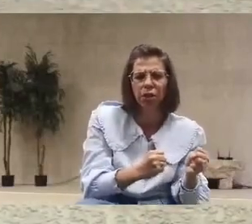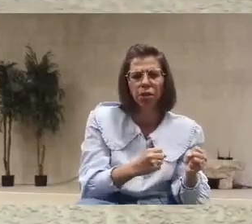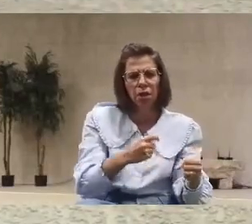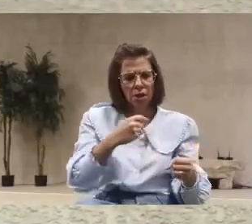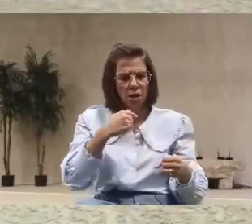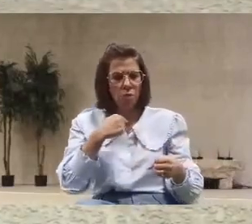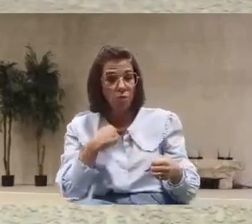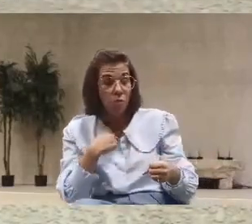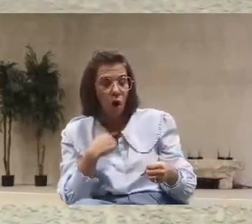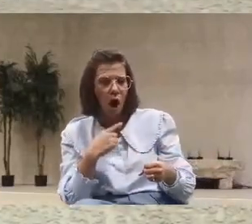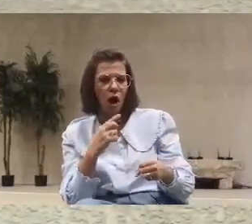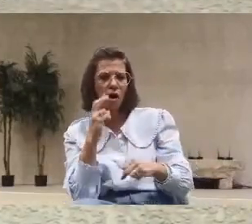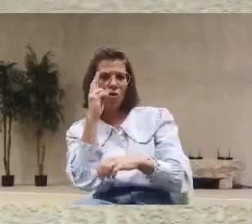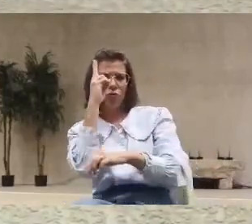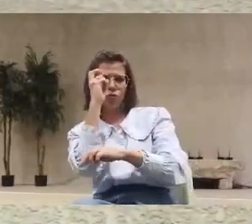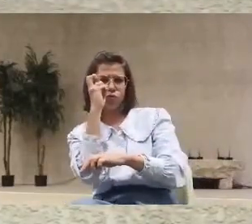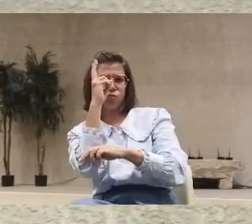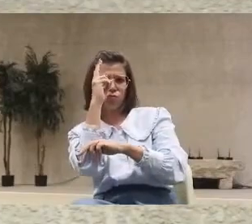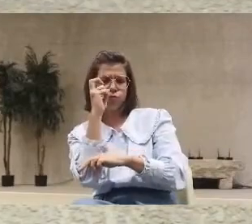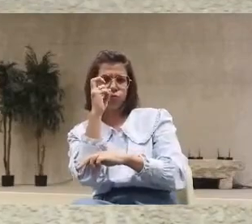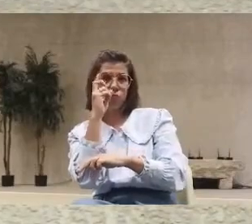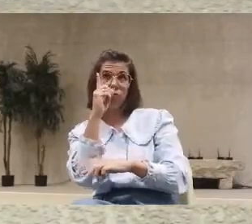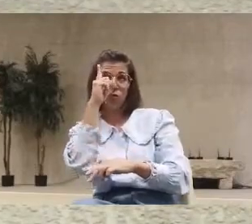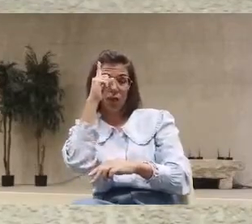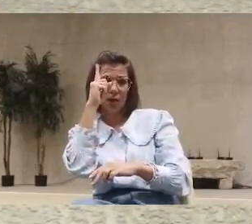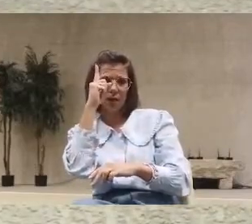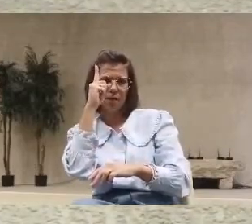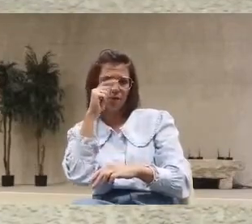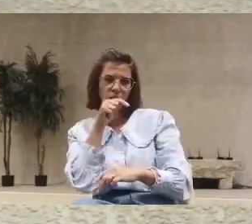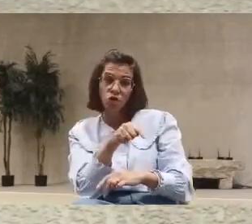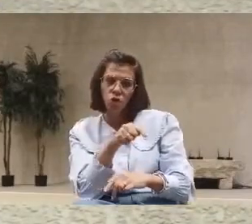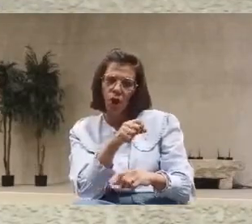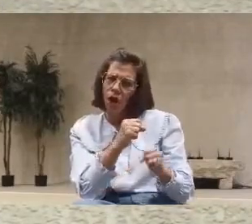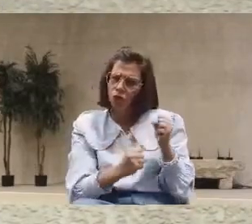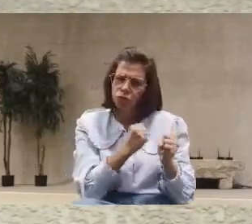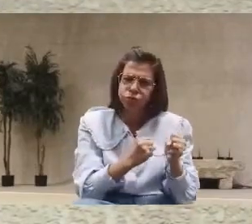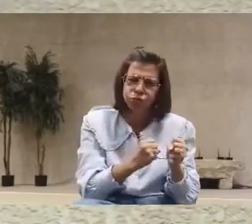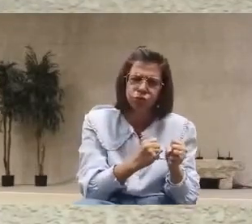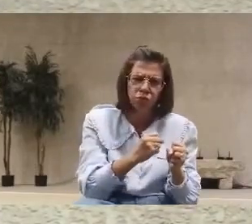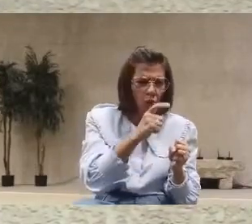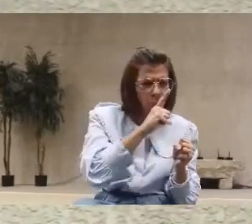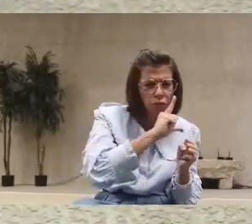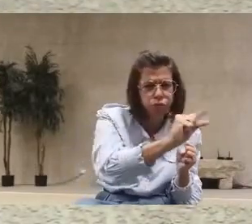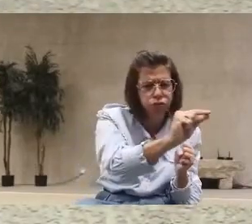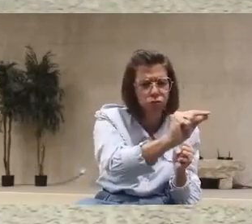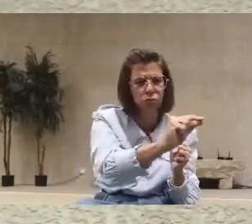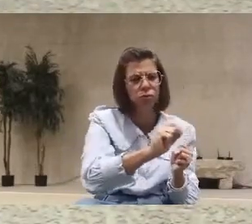troublant et de plus terrible la mort il l'a inconnue